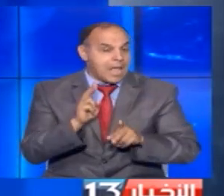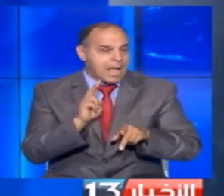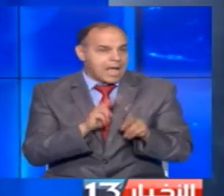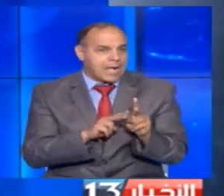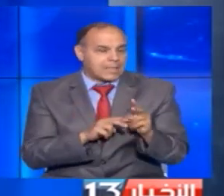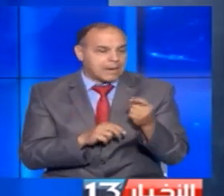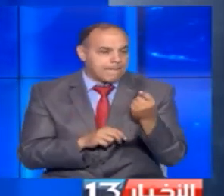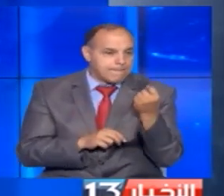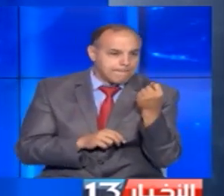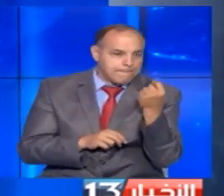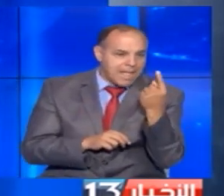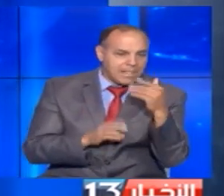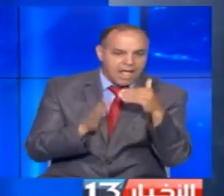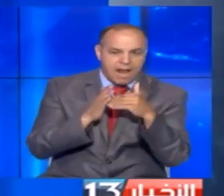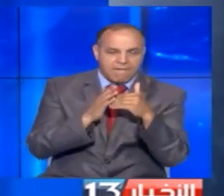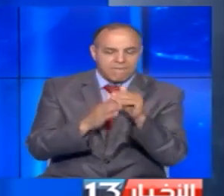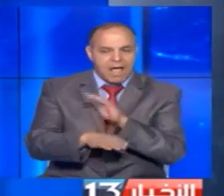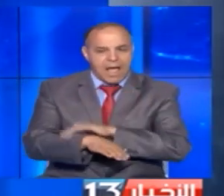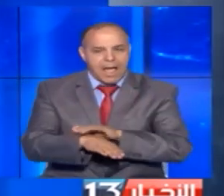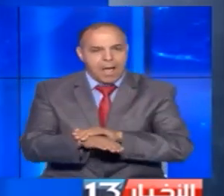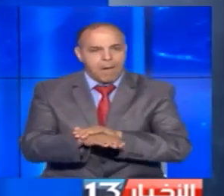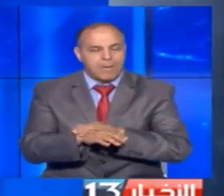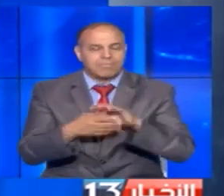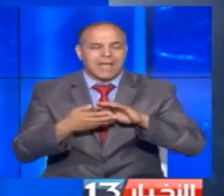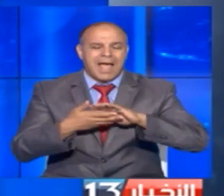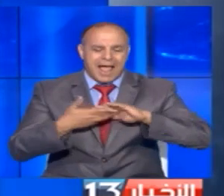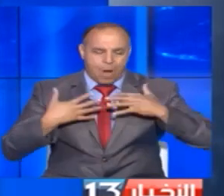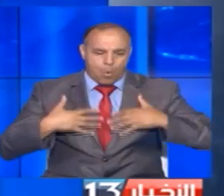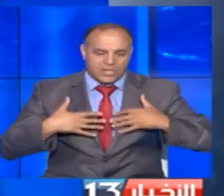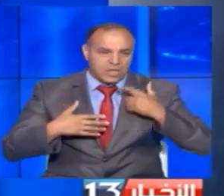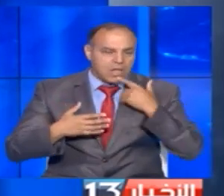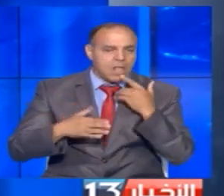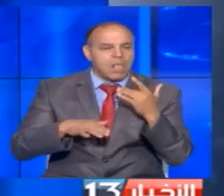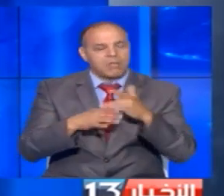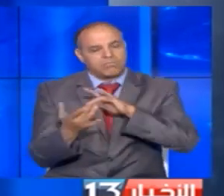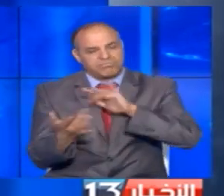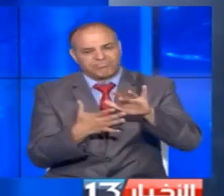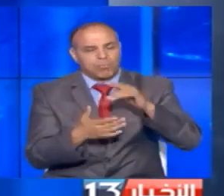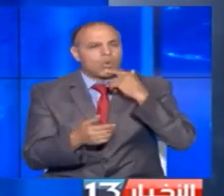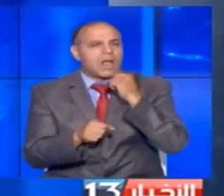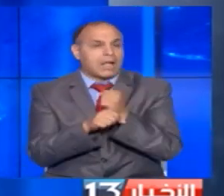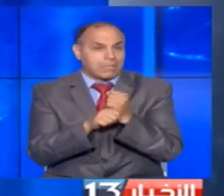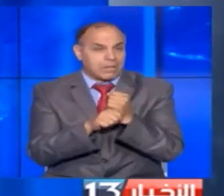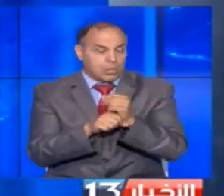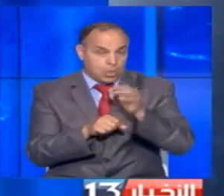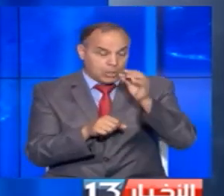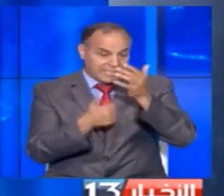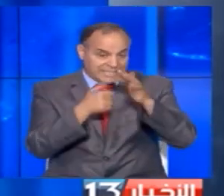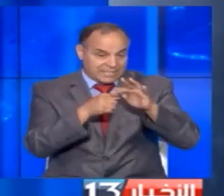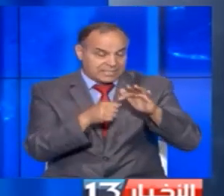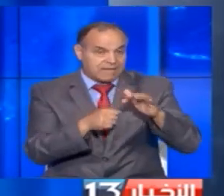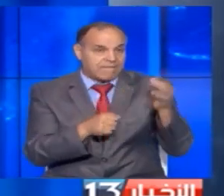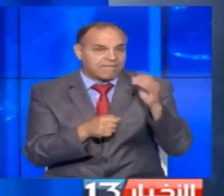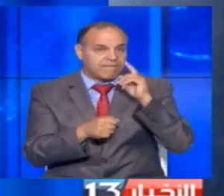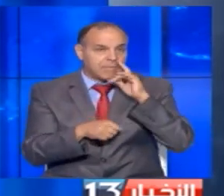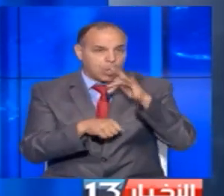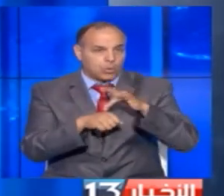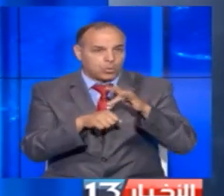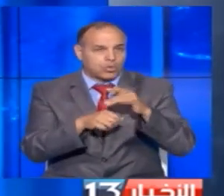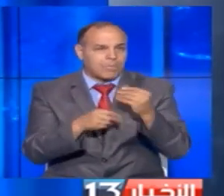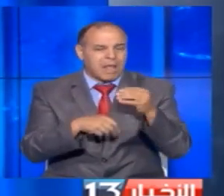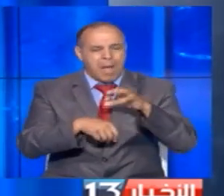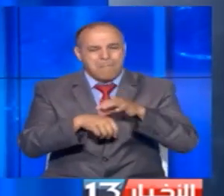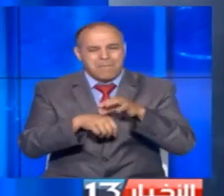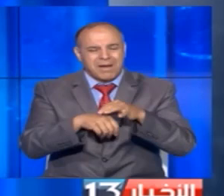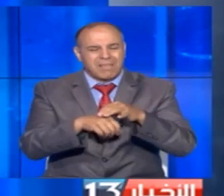من مائه الف عامله في قطاع النسيج تعرضنا للطرد التعسفي ستون بالمائه منهم اصبنا بالعديد من